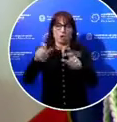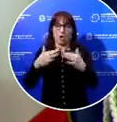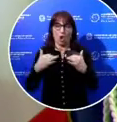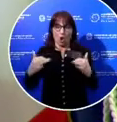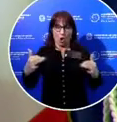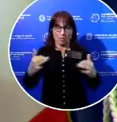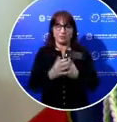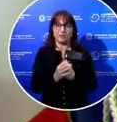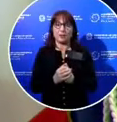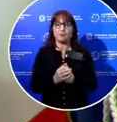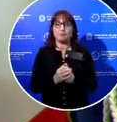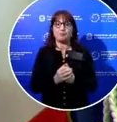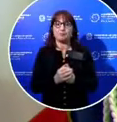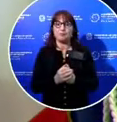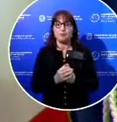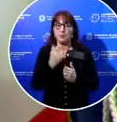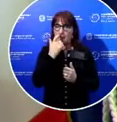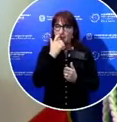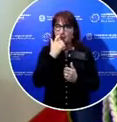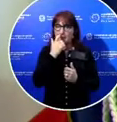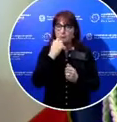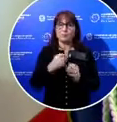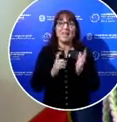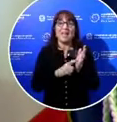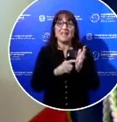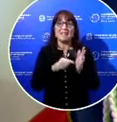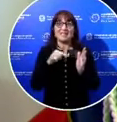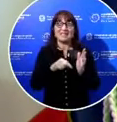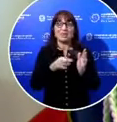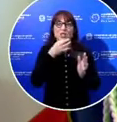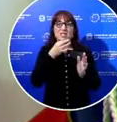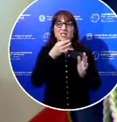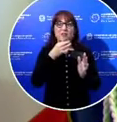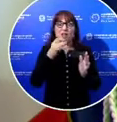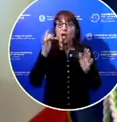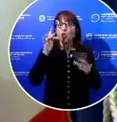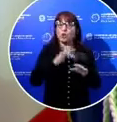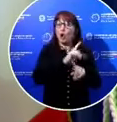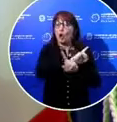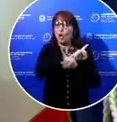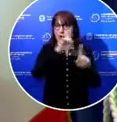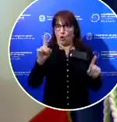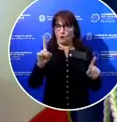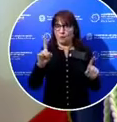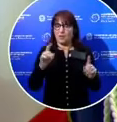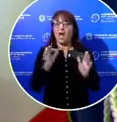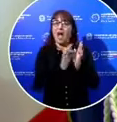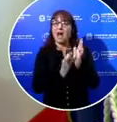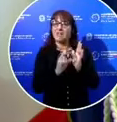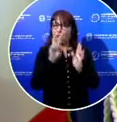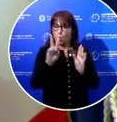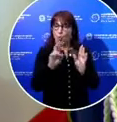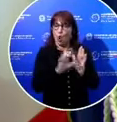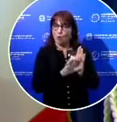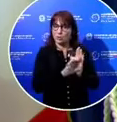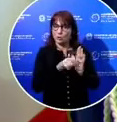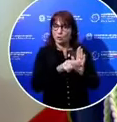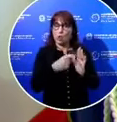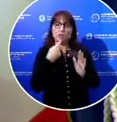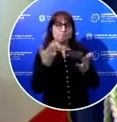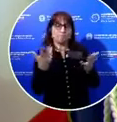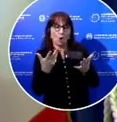Nella giurisprudenza costituzionale tale diritto è considerato tra i diritti inviolabili dell'uomo, riconosciuto dall'articolo 2 della Costituzione, il quale